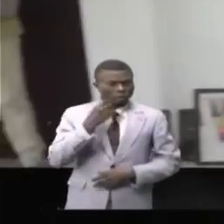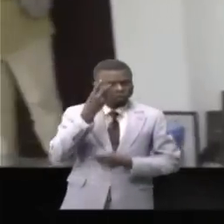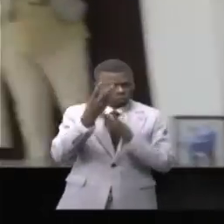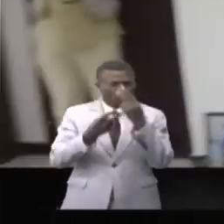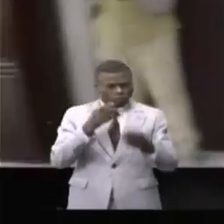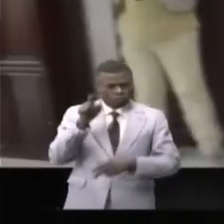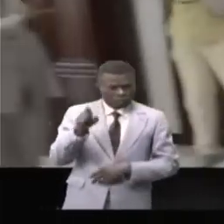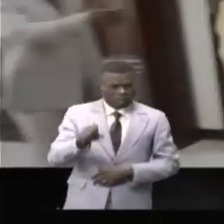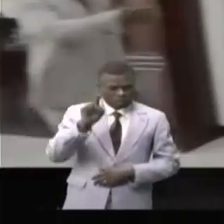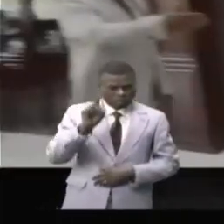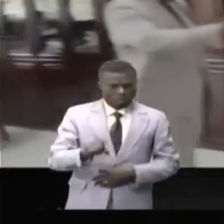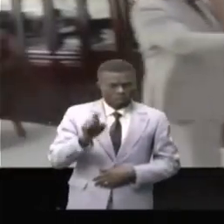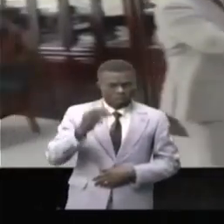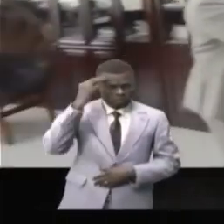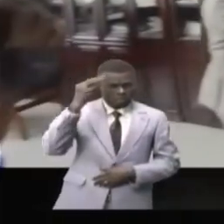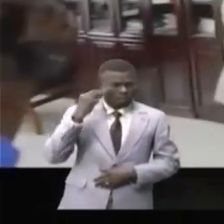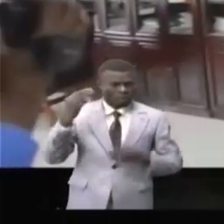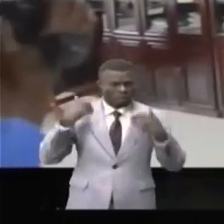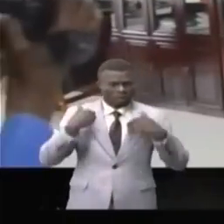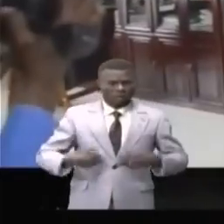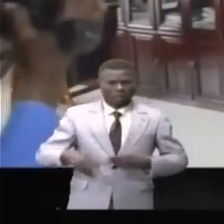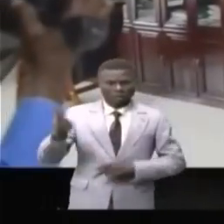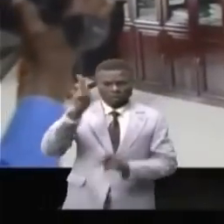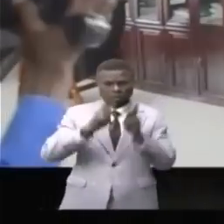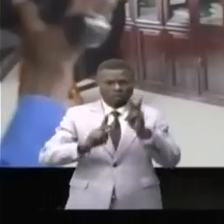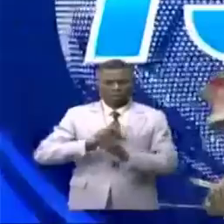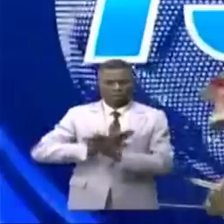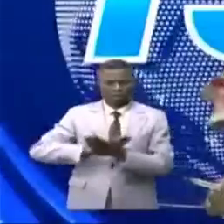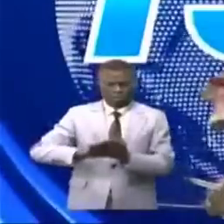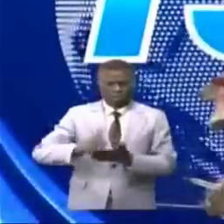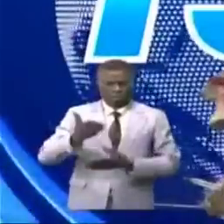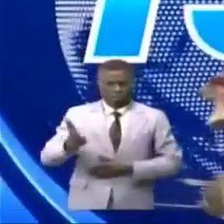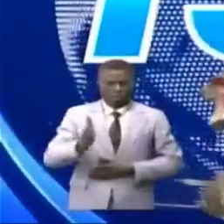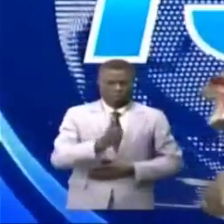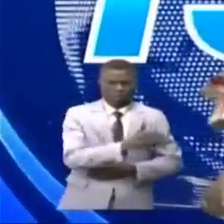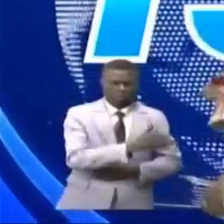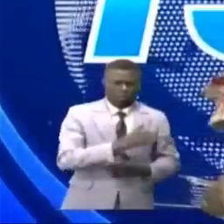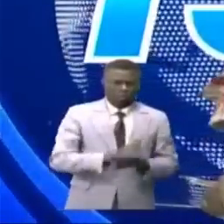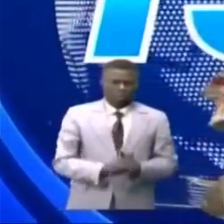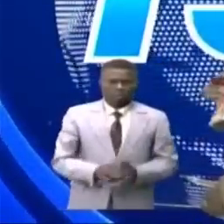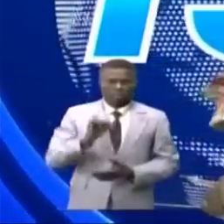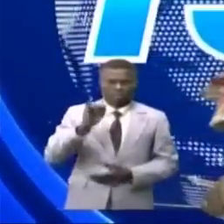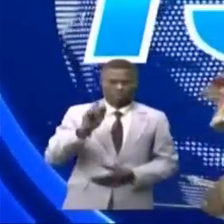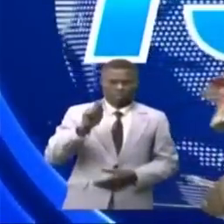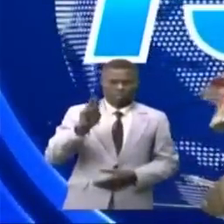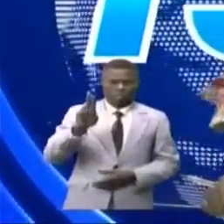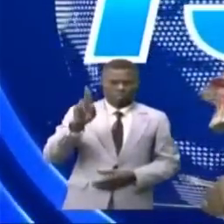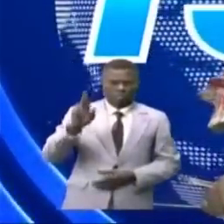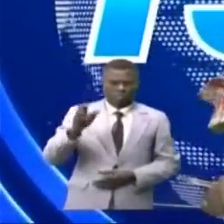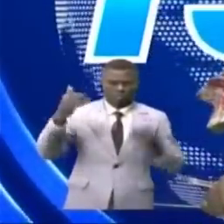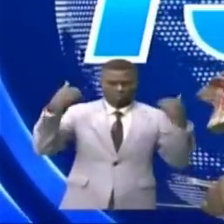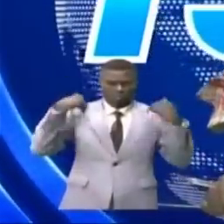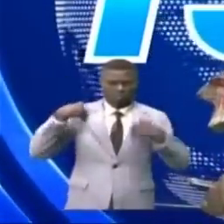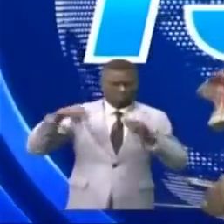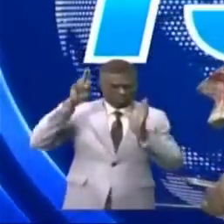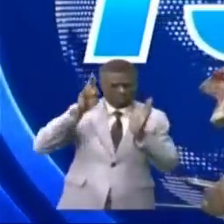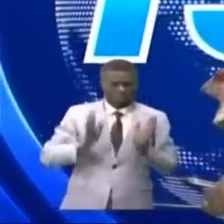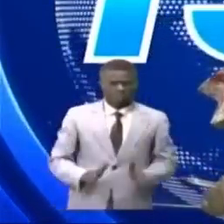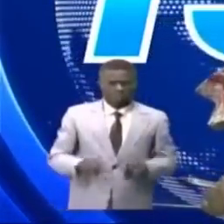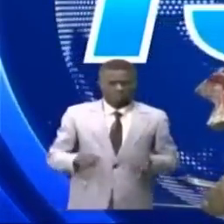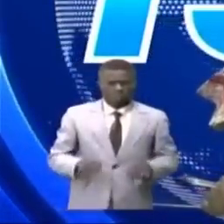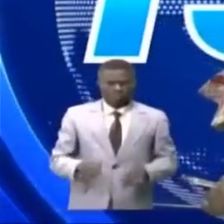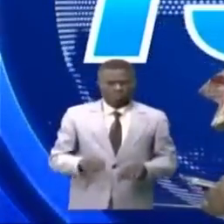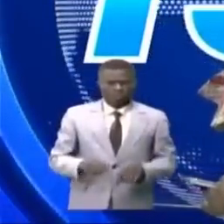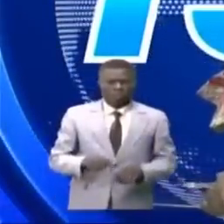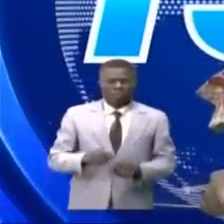Roger Kamba, ministre de la Santé publique, Hygiène et Prévention. Et en Ituri, le gouverneur militaire a ordonné ce matin au